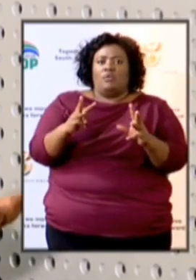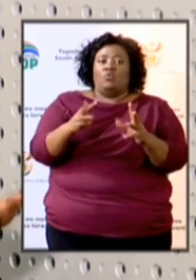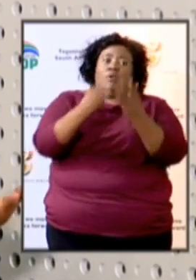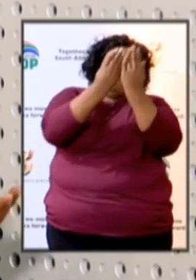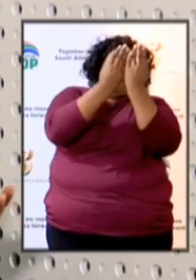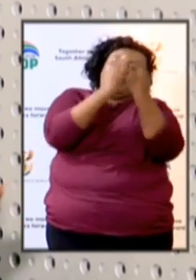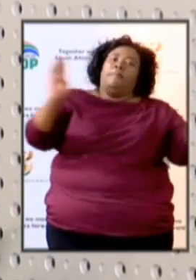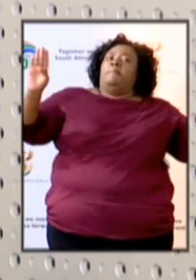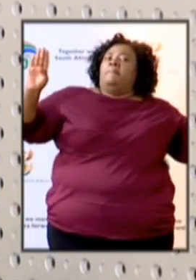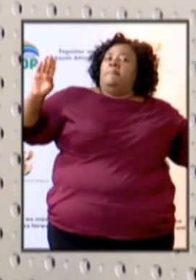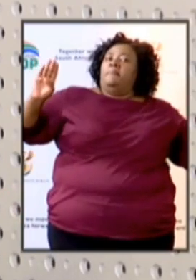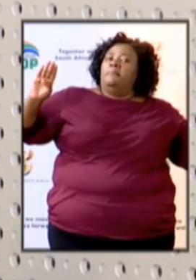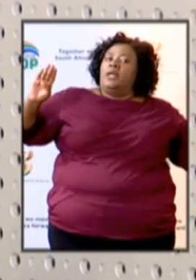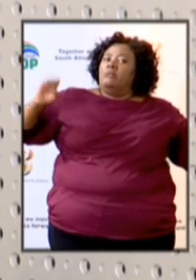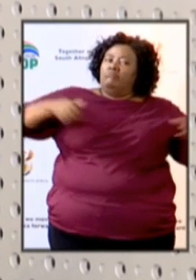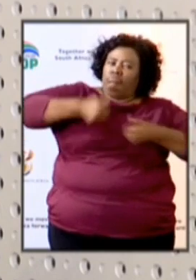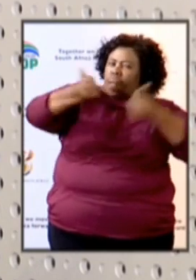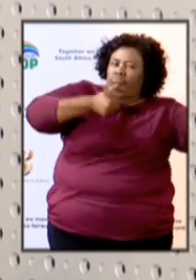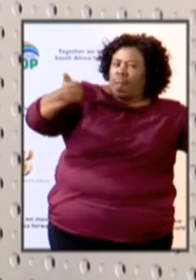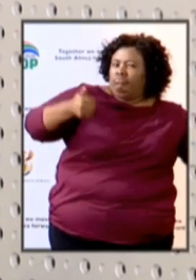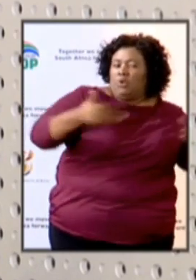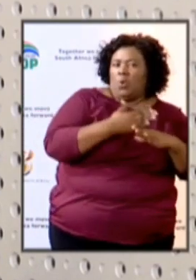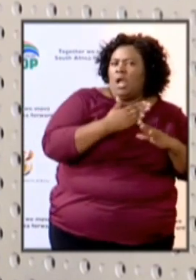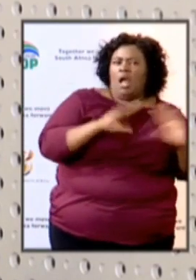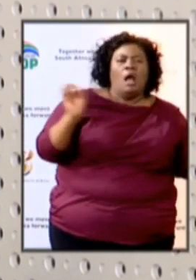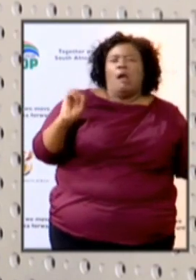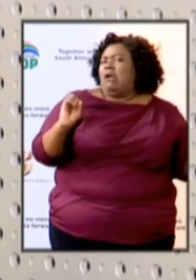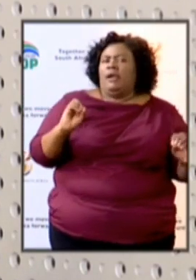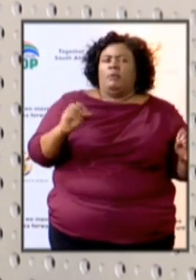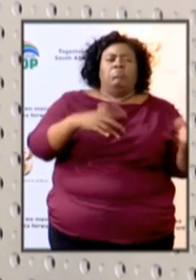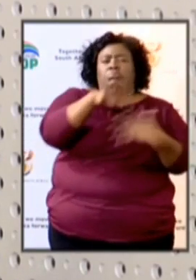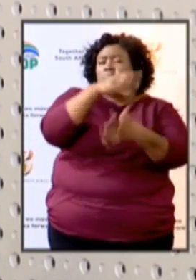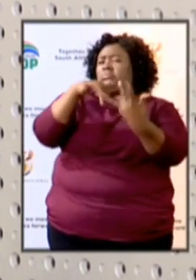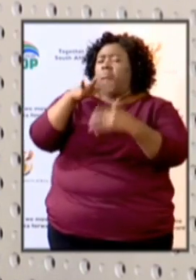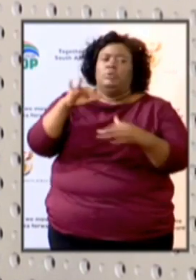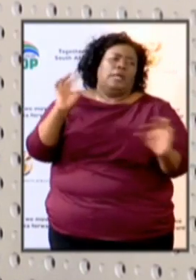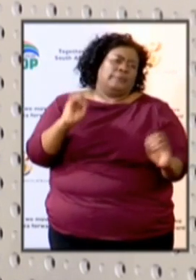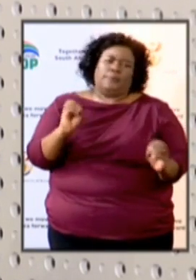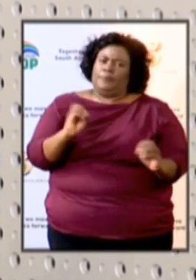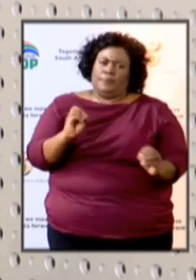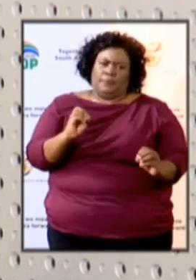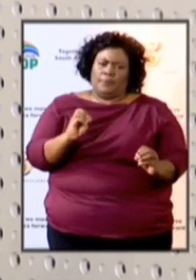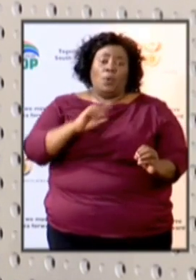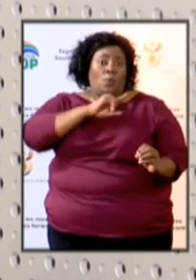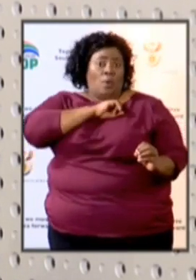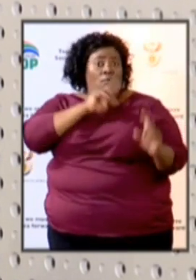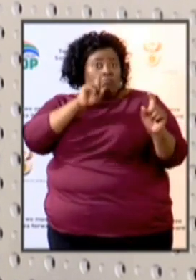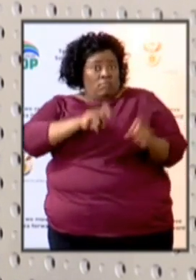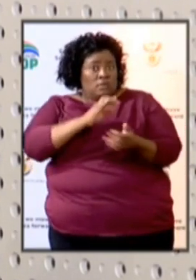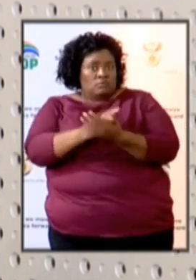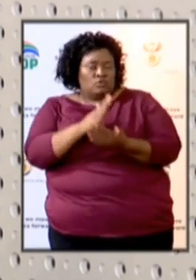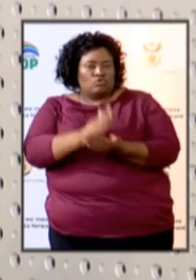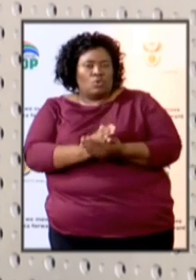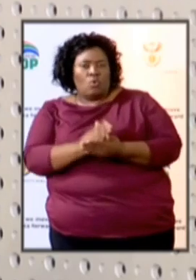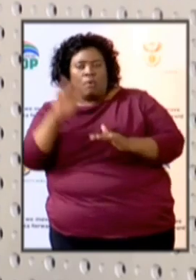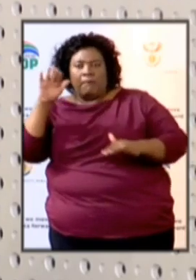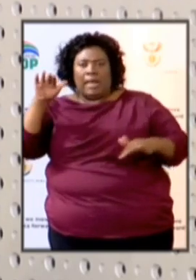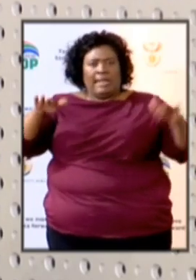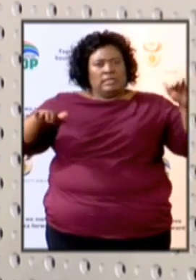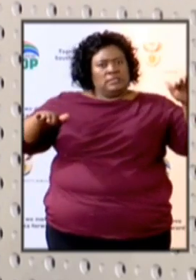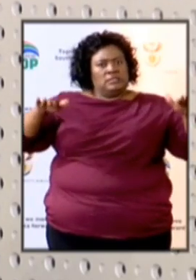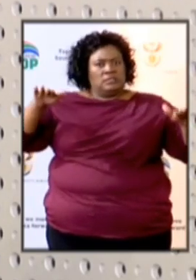kuvulwe nje. Ngendlela ehlelekile ezokwenza ukuthi sikwazi ukubhalansa ukuthi